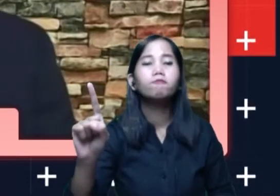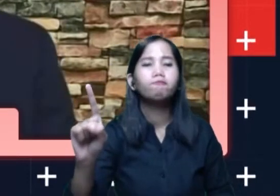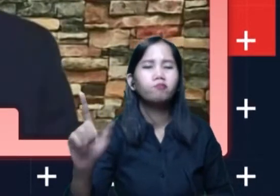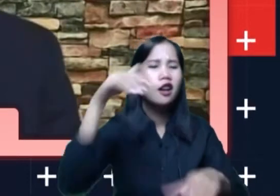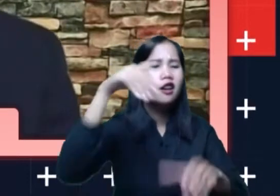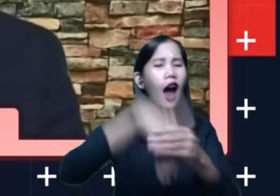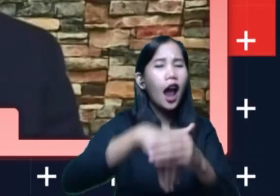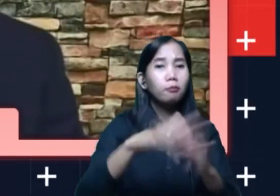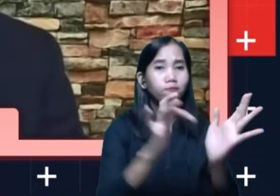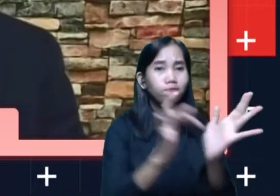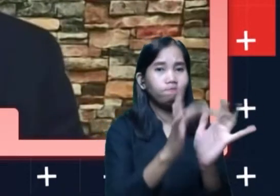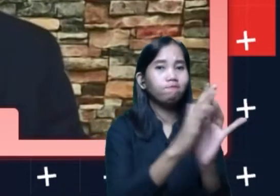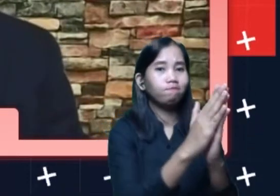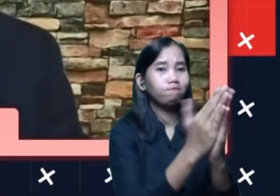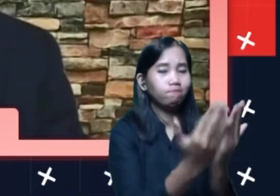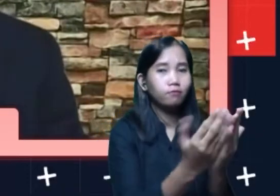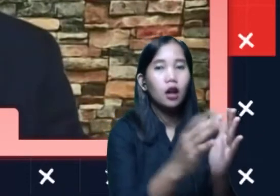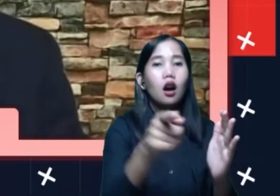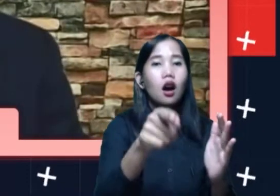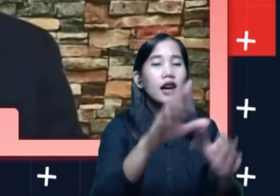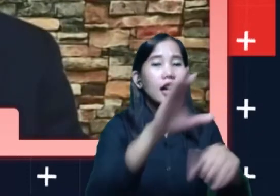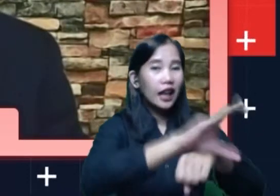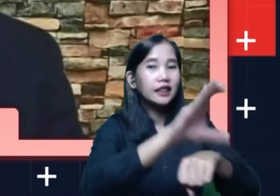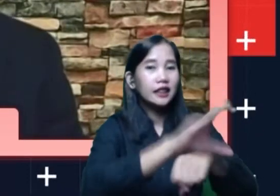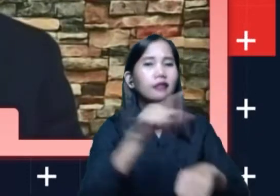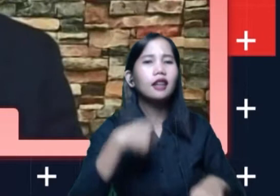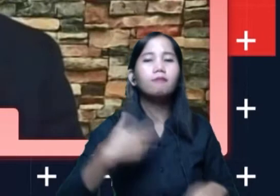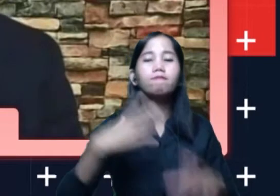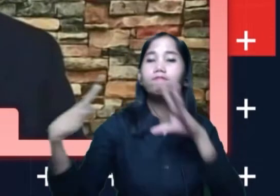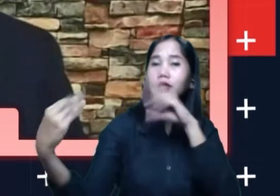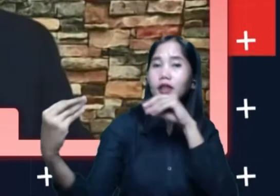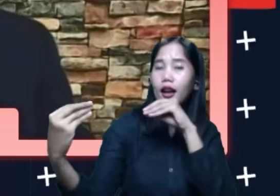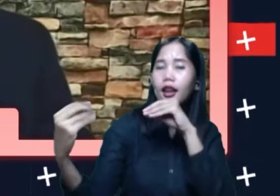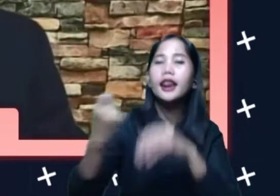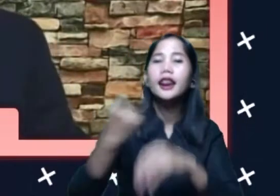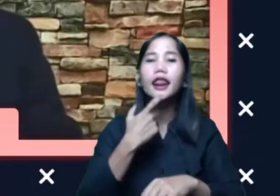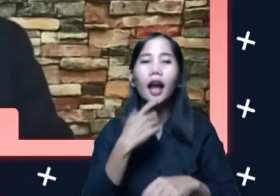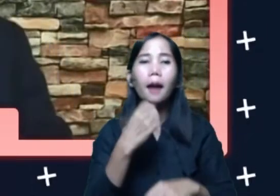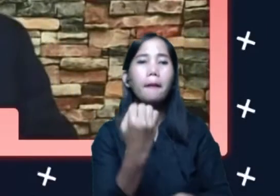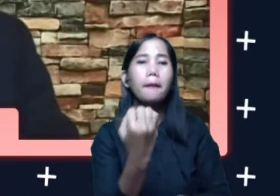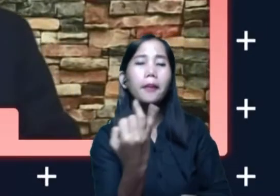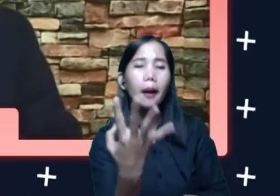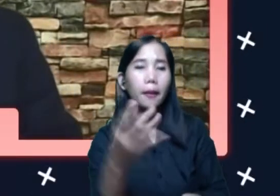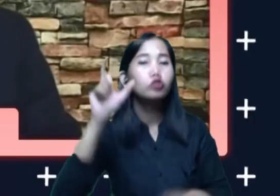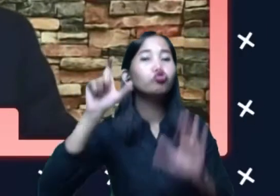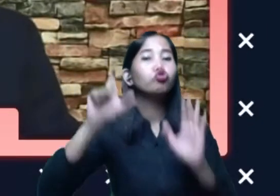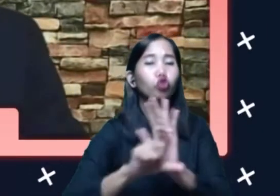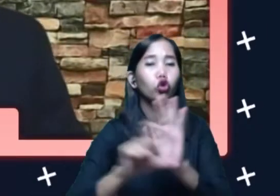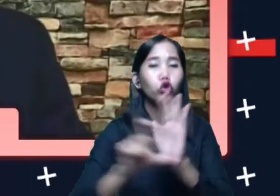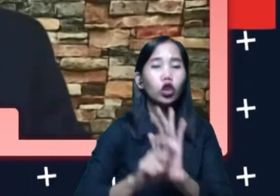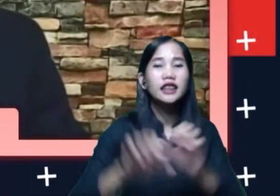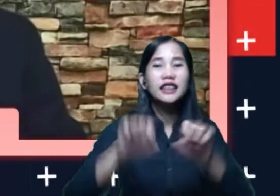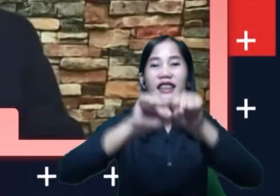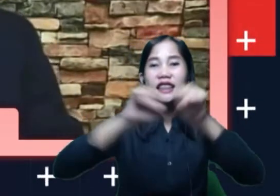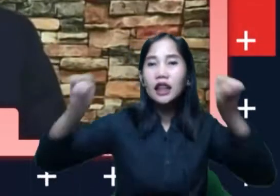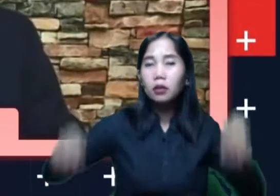adalah bagaimana caranya jemaat atau gereja menyelesaikan persoalan. Perlu